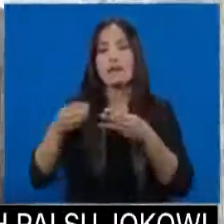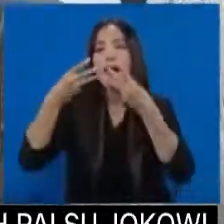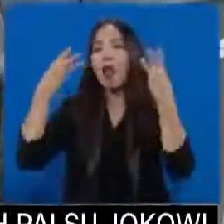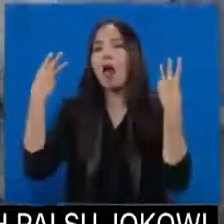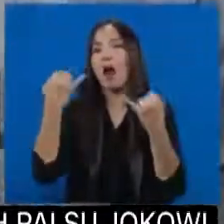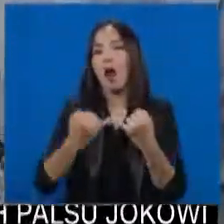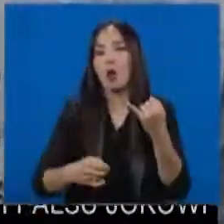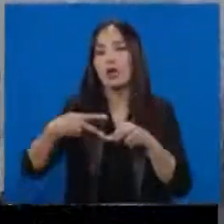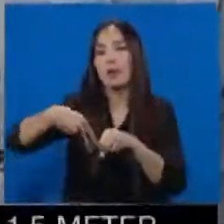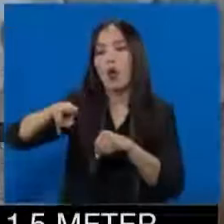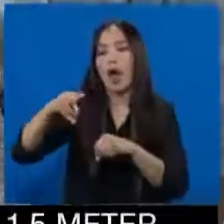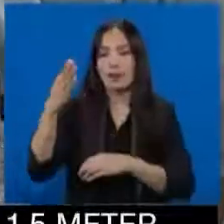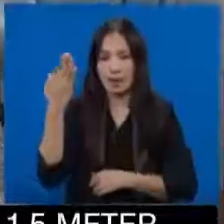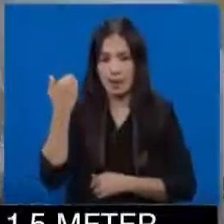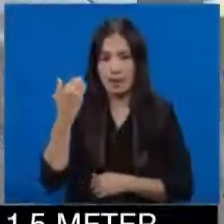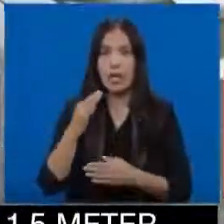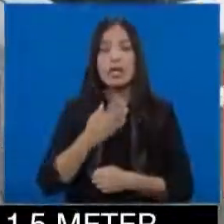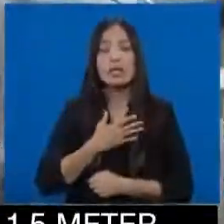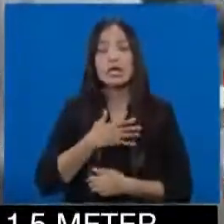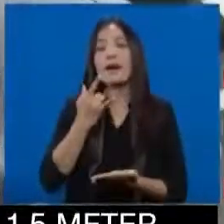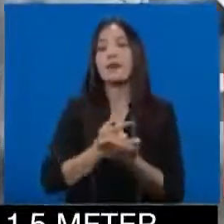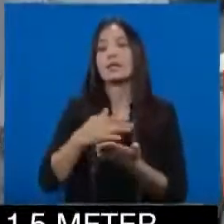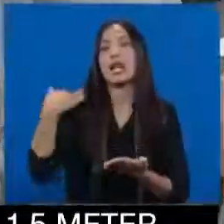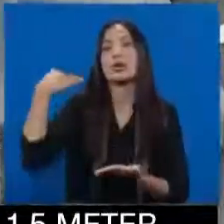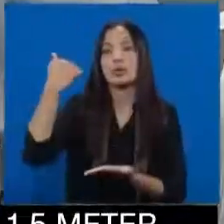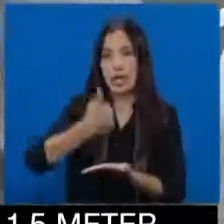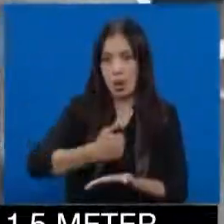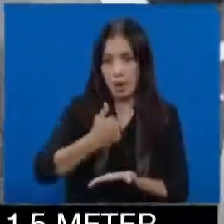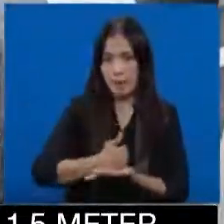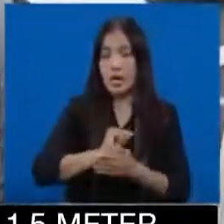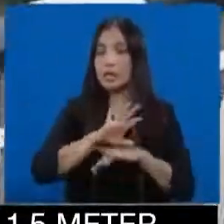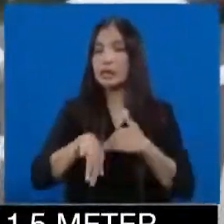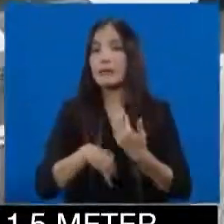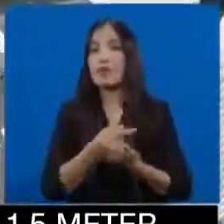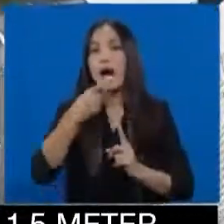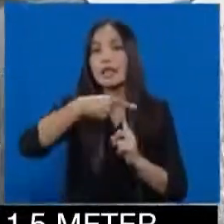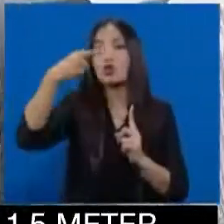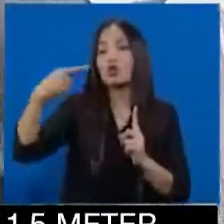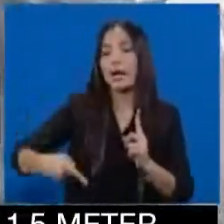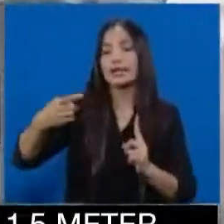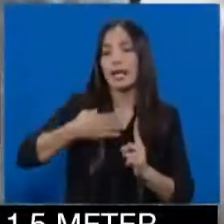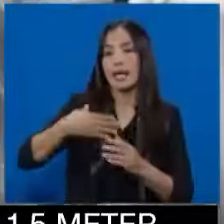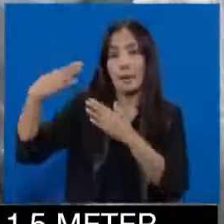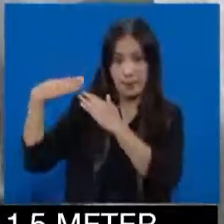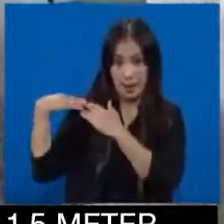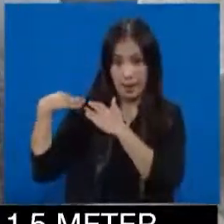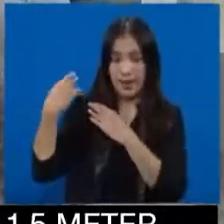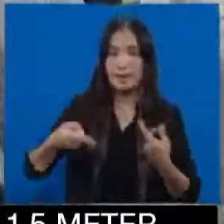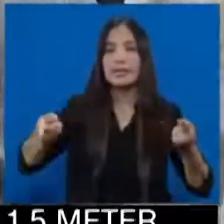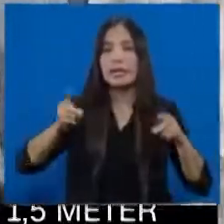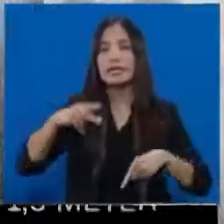Saya akan bertanggung jawab atas tugas yang saya emban sebagai Security